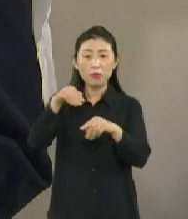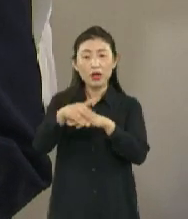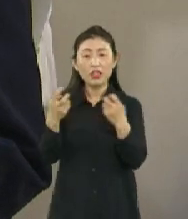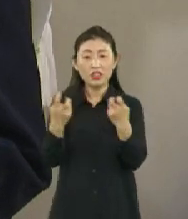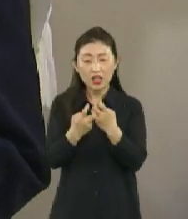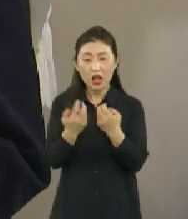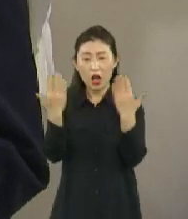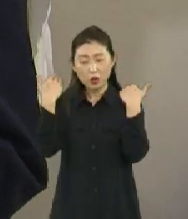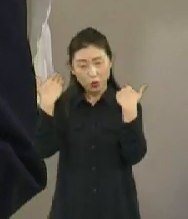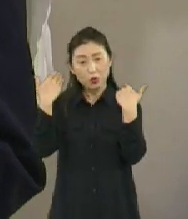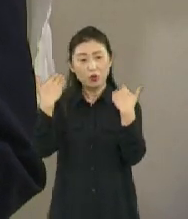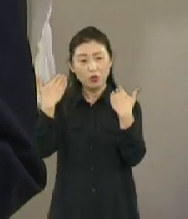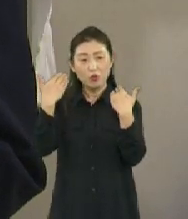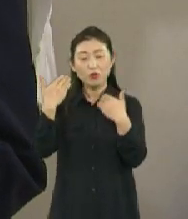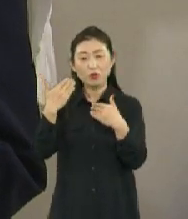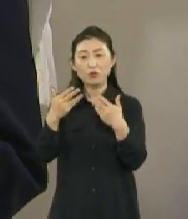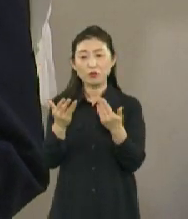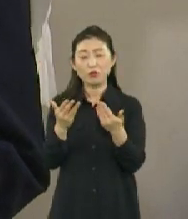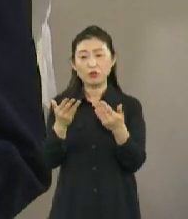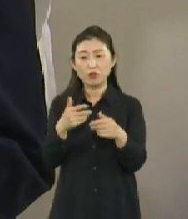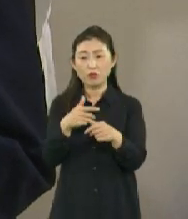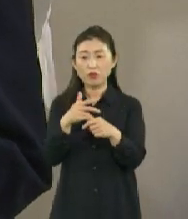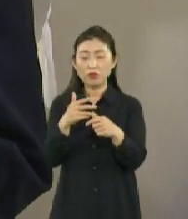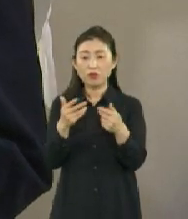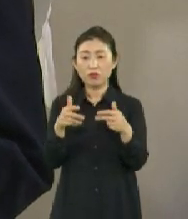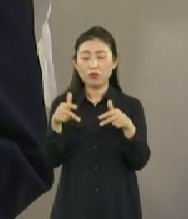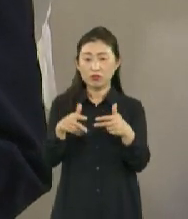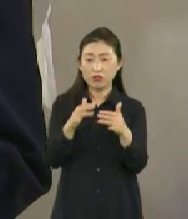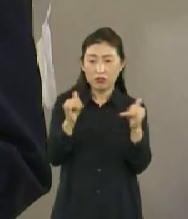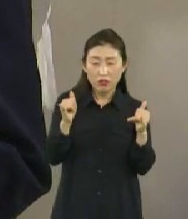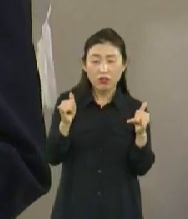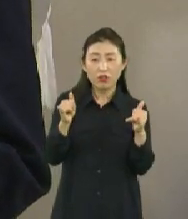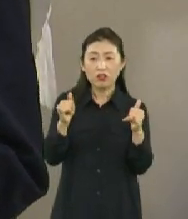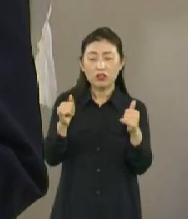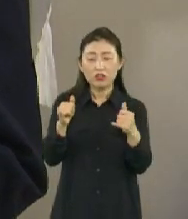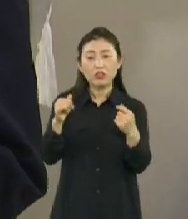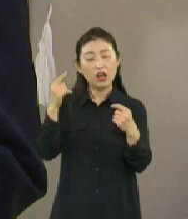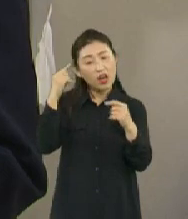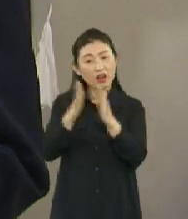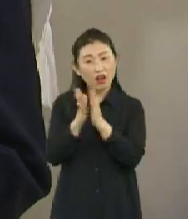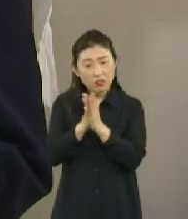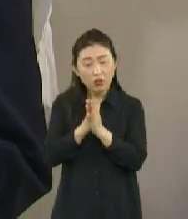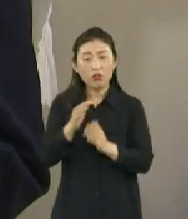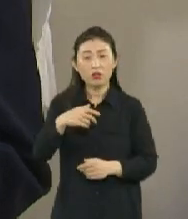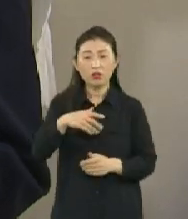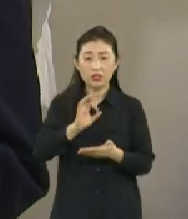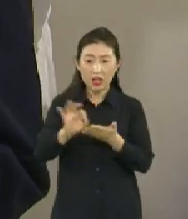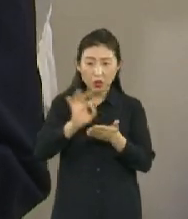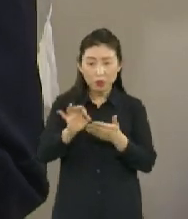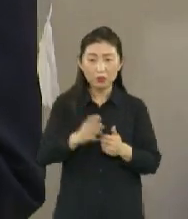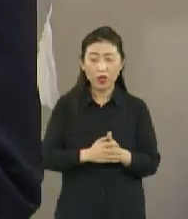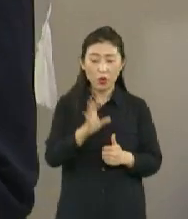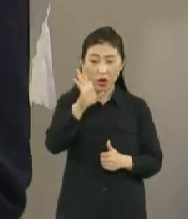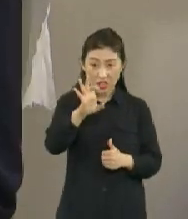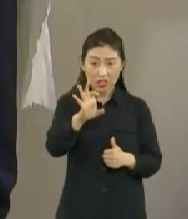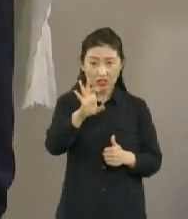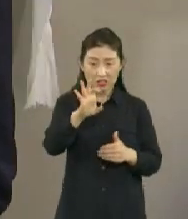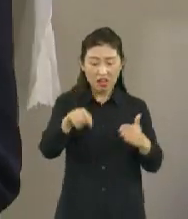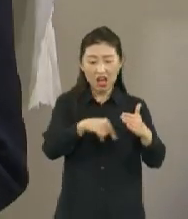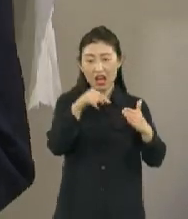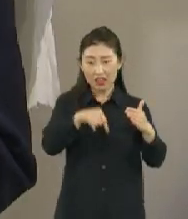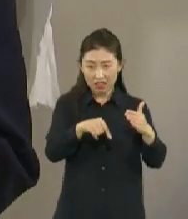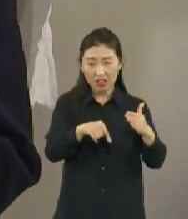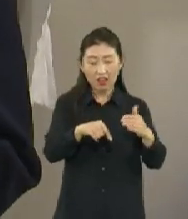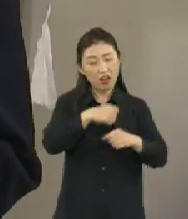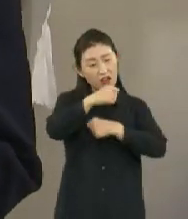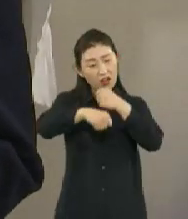학교 구성원들이 자율적으로 정하도록 했습니다. 대체로 보건실과 행정실을 피하고 화장실같이 학생들이